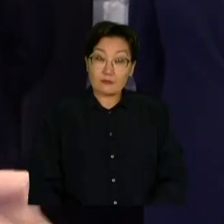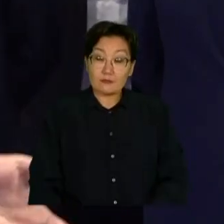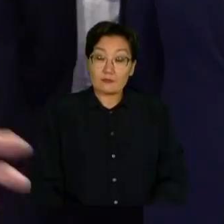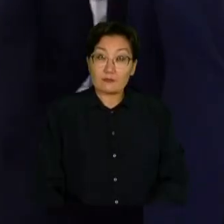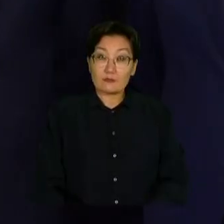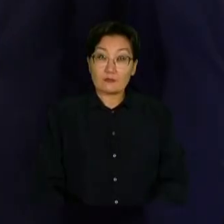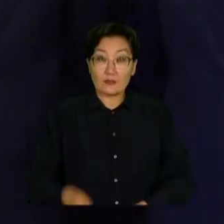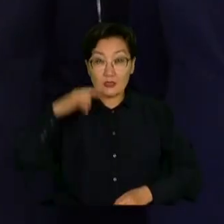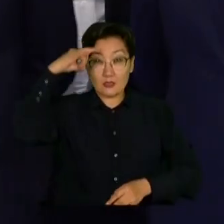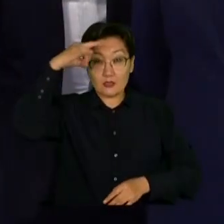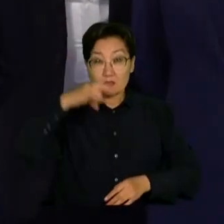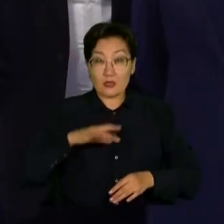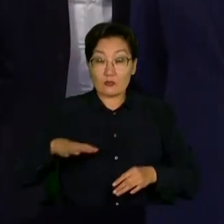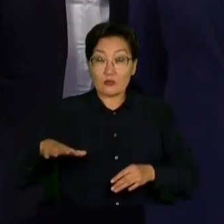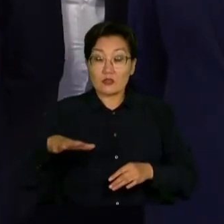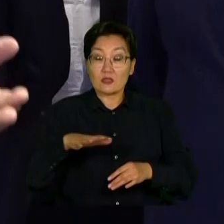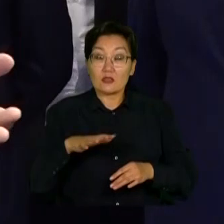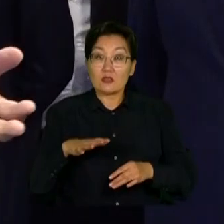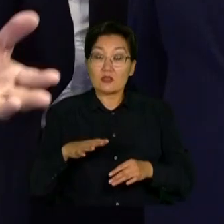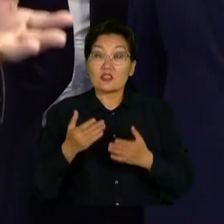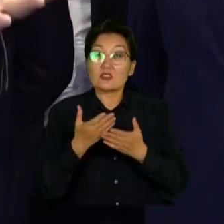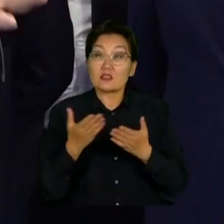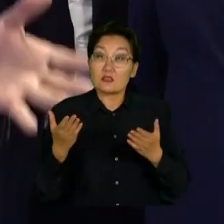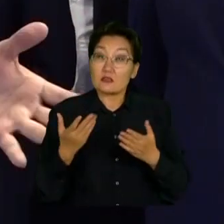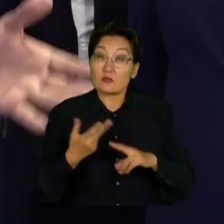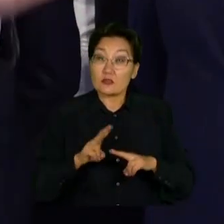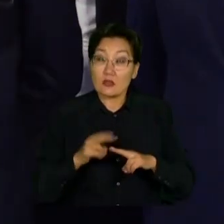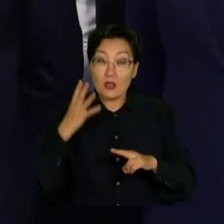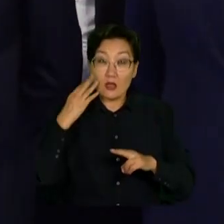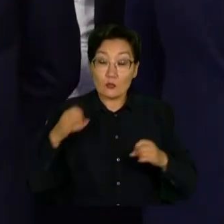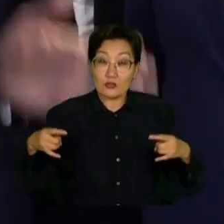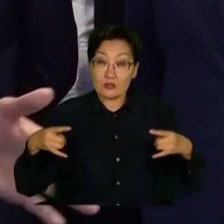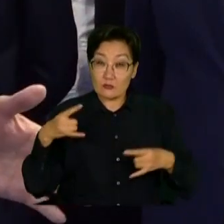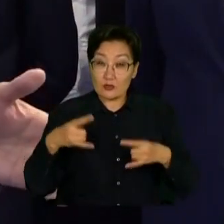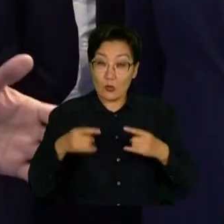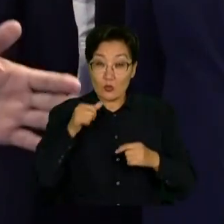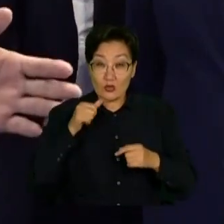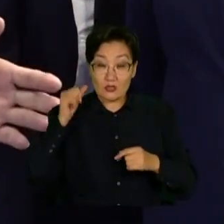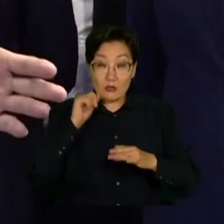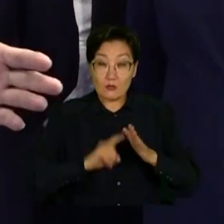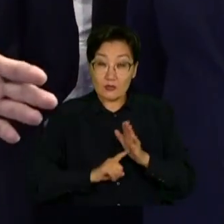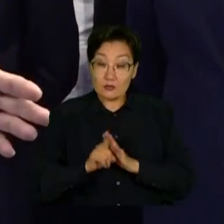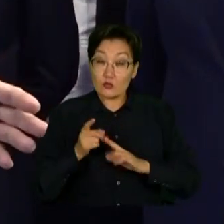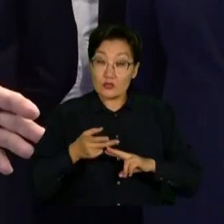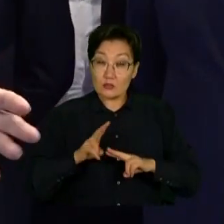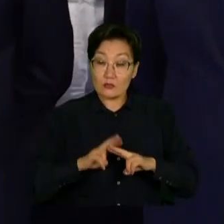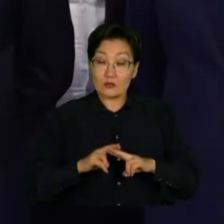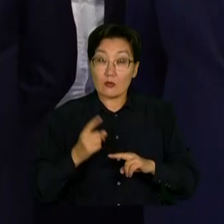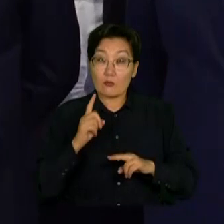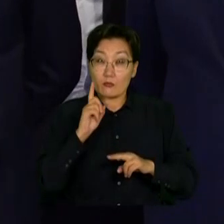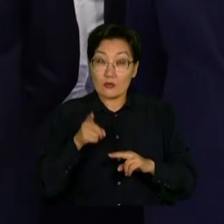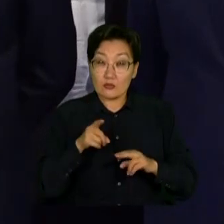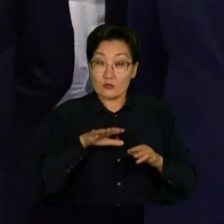Елімізді жаңа этапына келгеннен кейін, сіздерде осы Алматыда өткен жылдан бастап, осы бір жыл